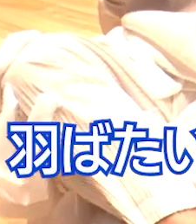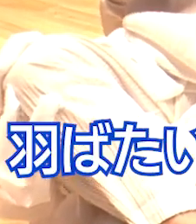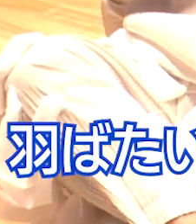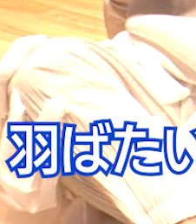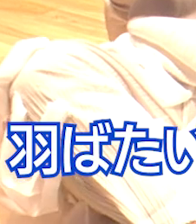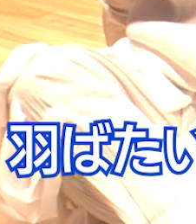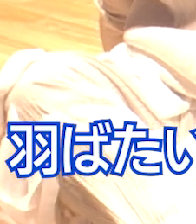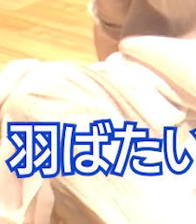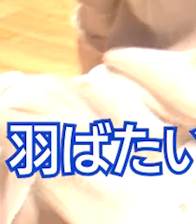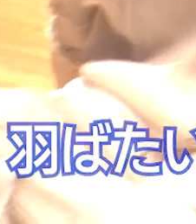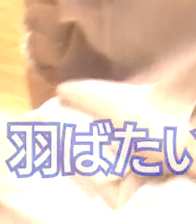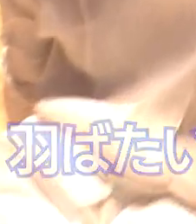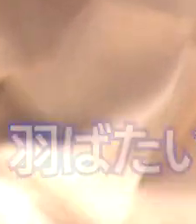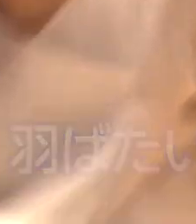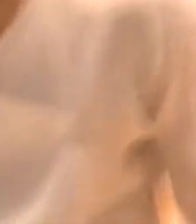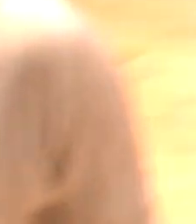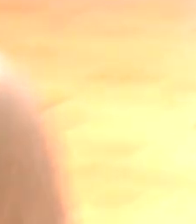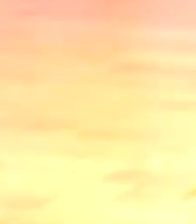ます